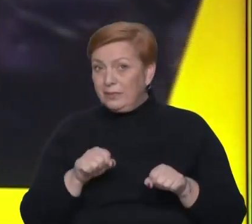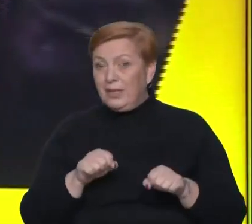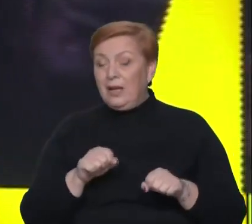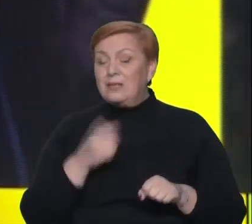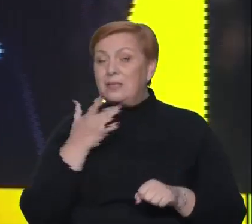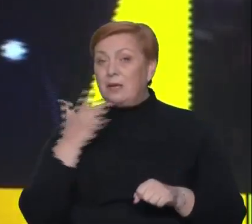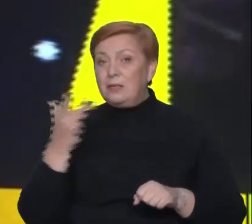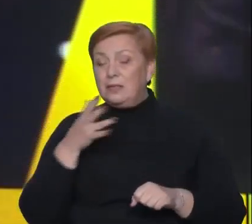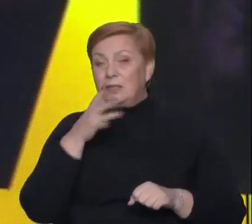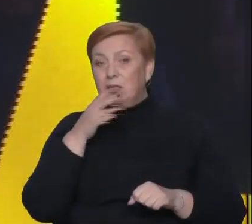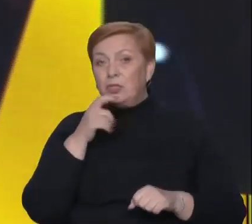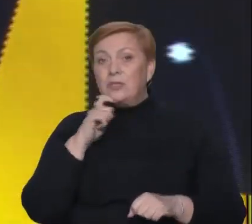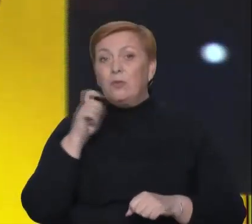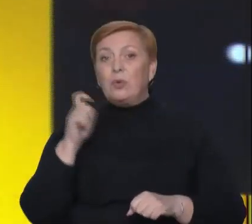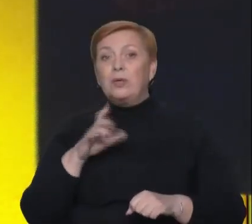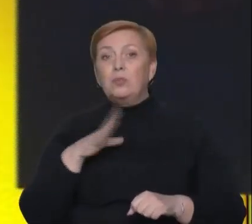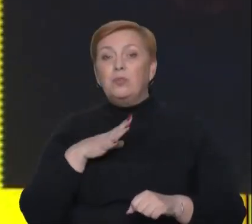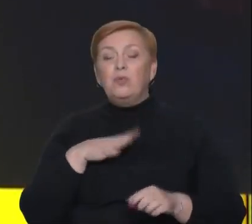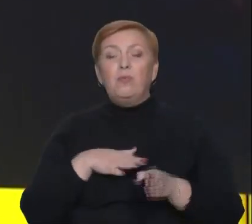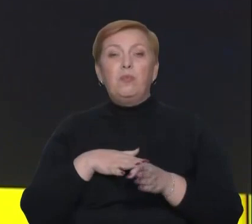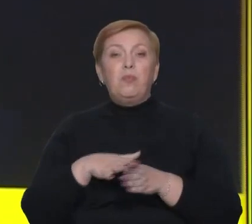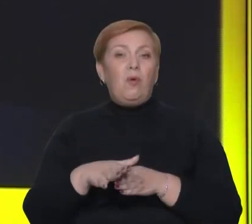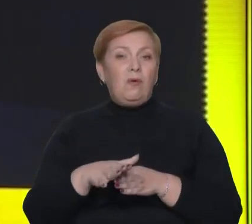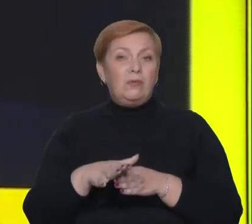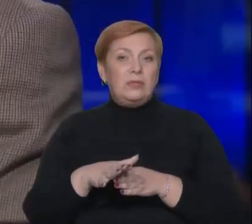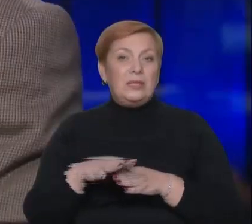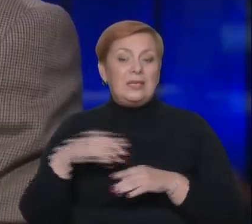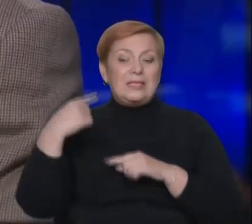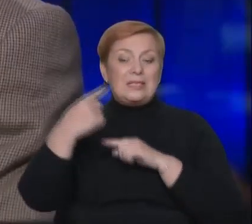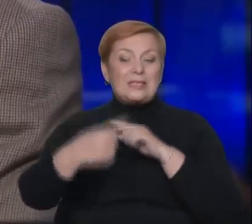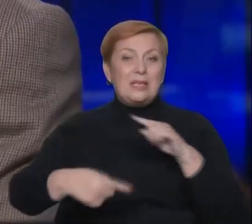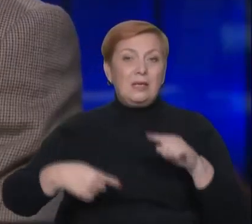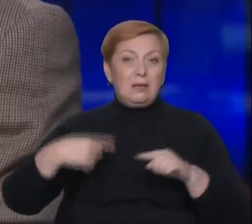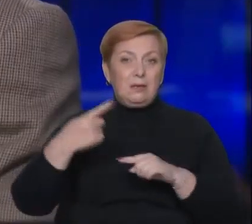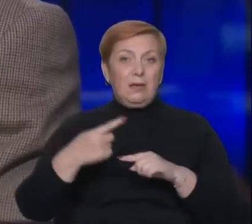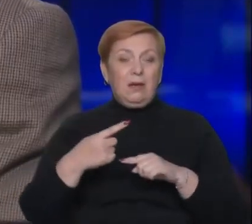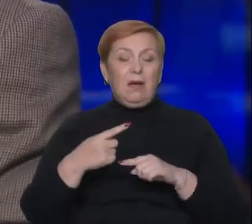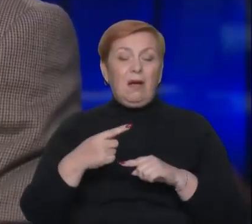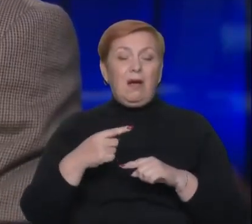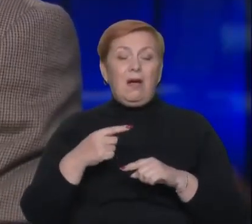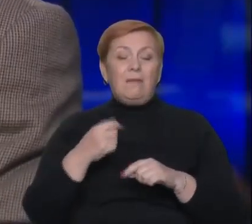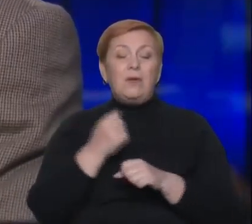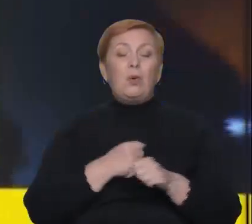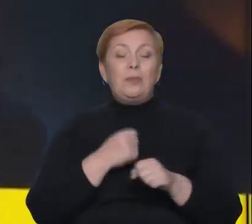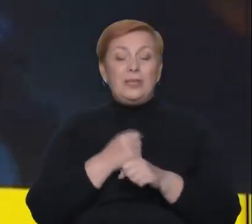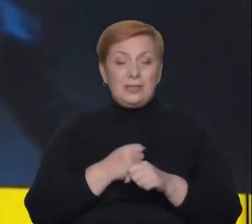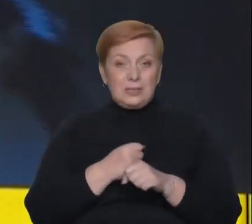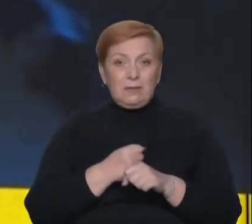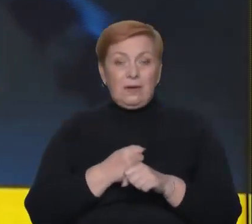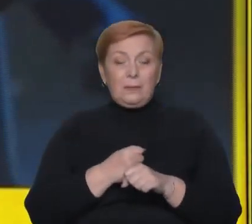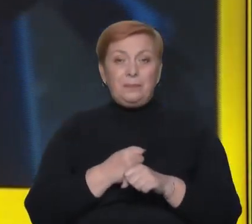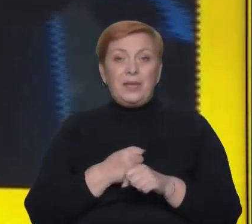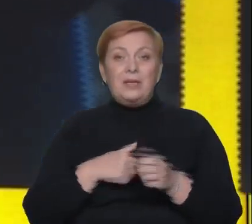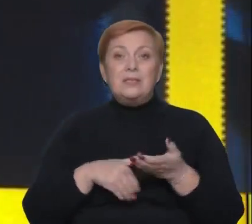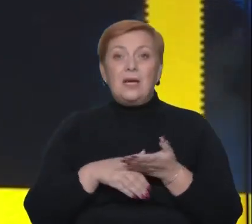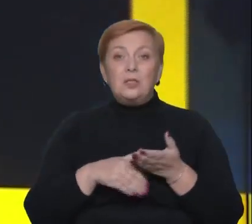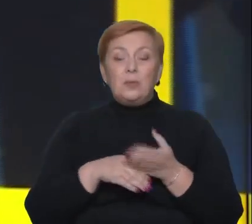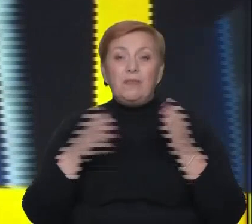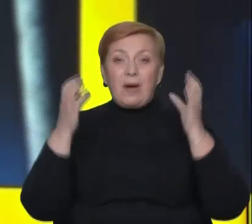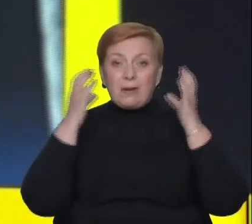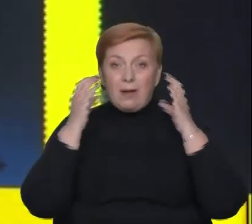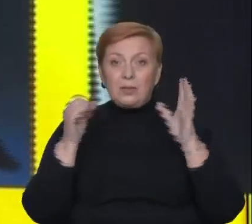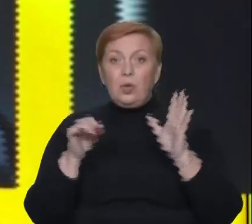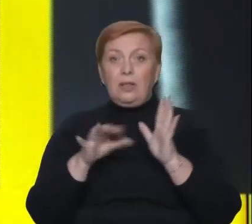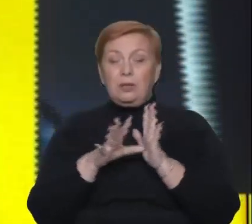за радянських часів в Україні був повний цикл виробництва засобів радіоелектронної боротьби. Наразі нам це треба поновлювати